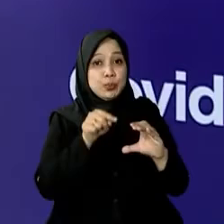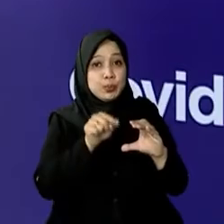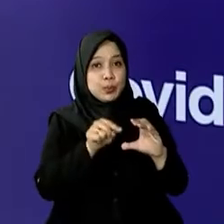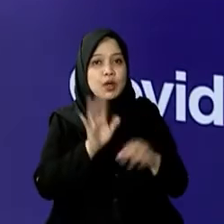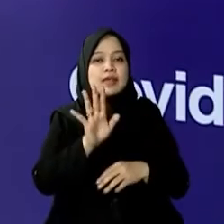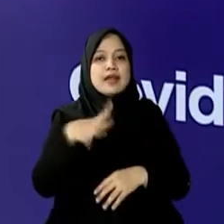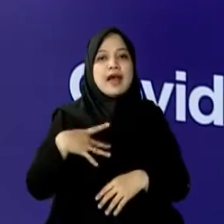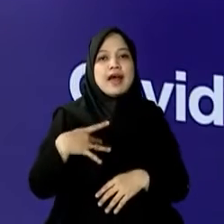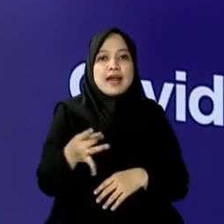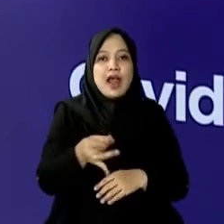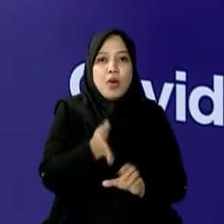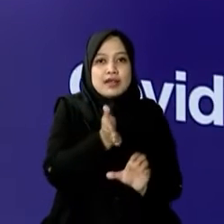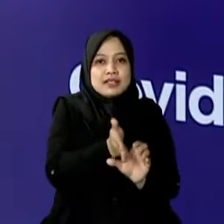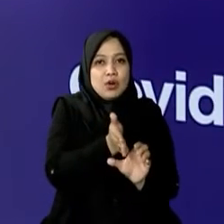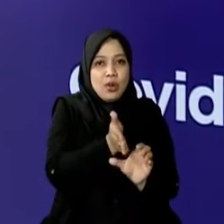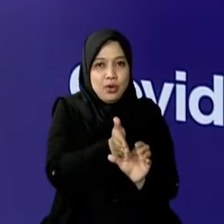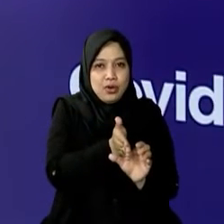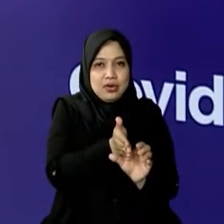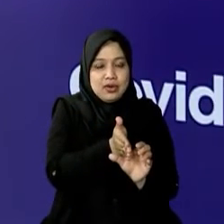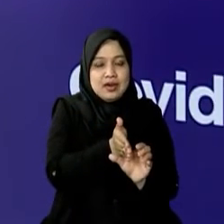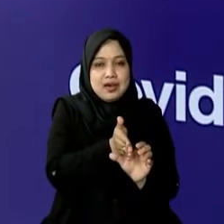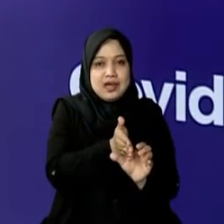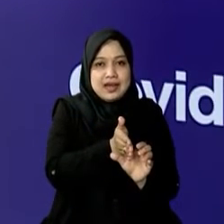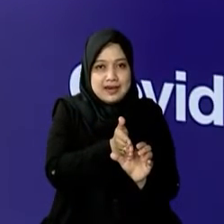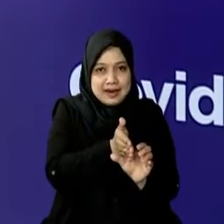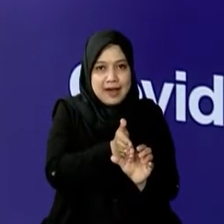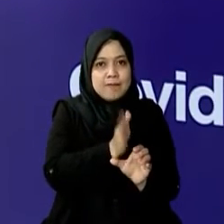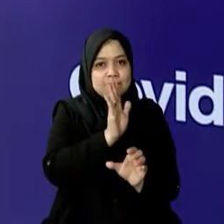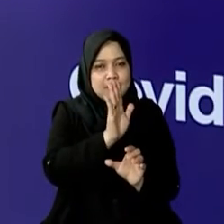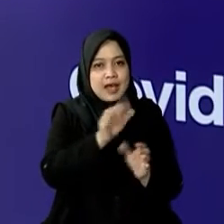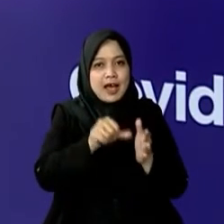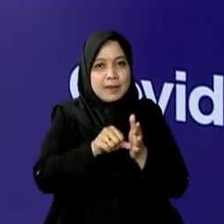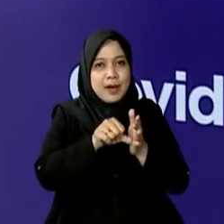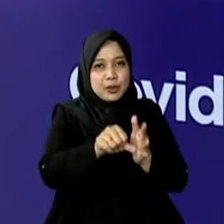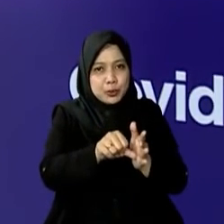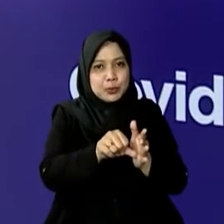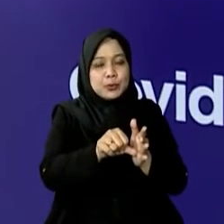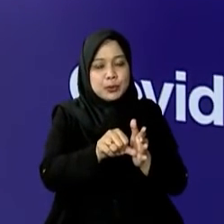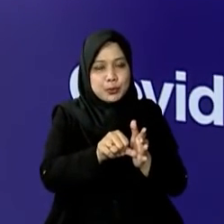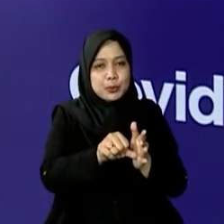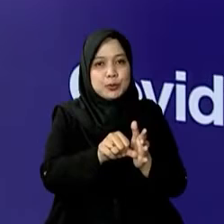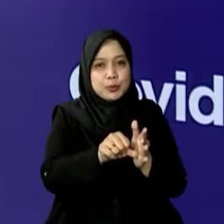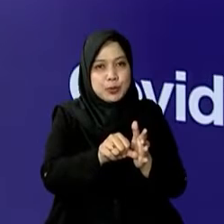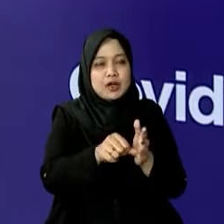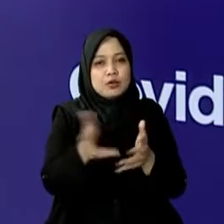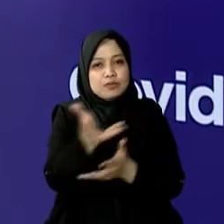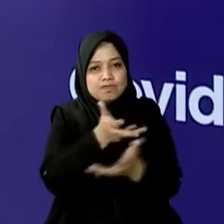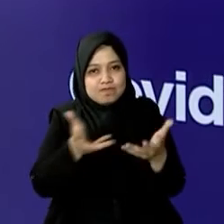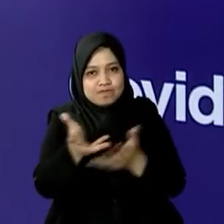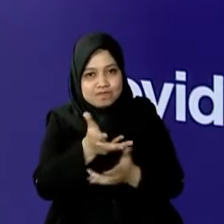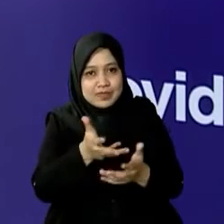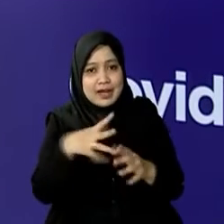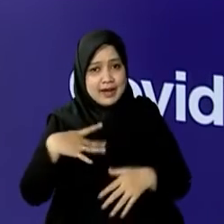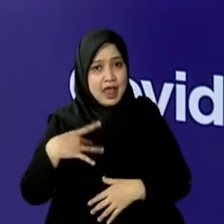para relawan-relawan psikologi yang tentunya mereka bersedia dan ini adalah relawan yang sudah terverifikasi